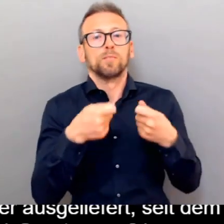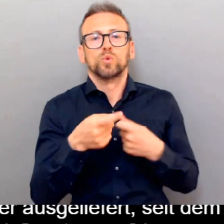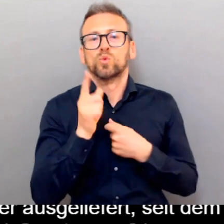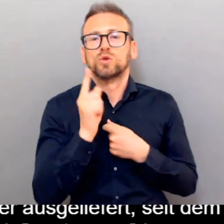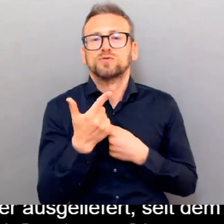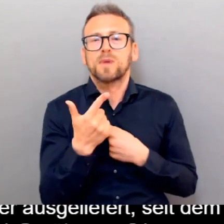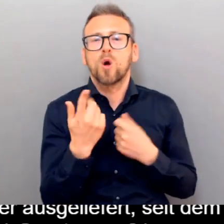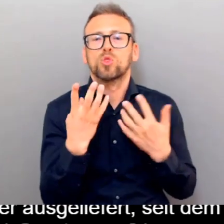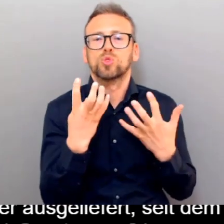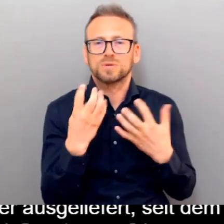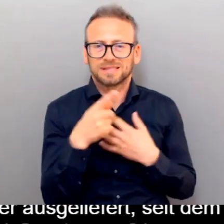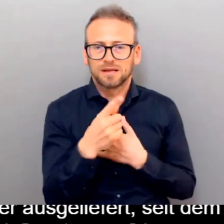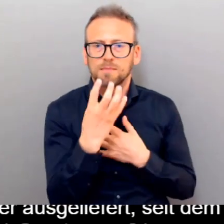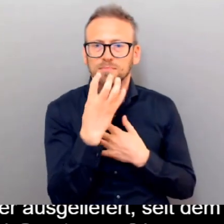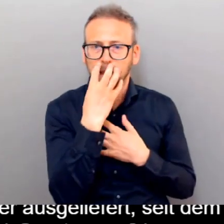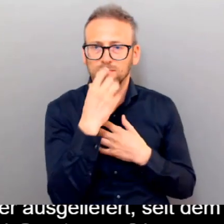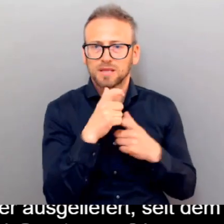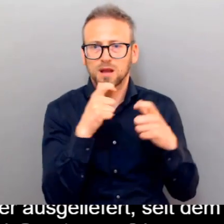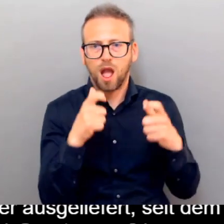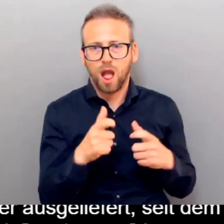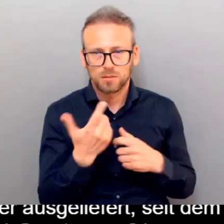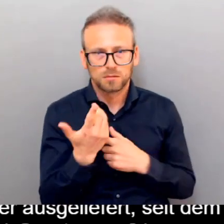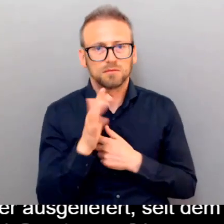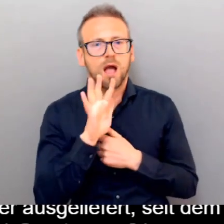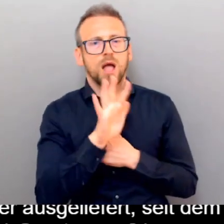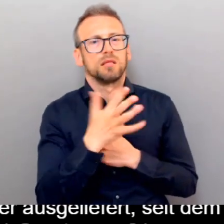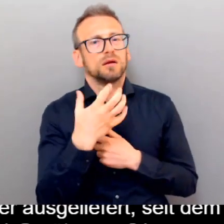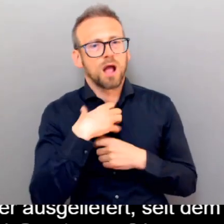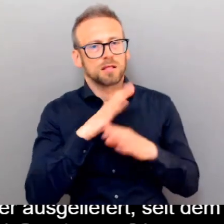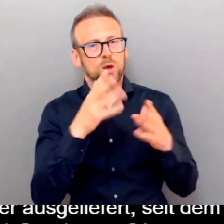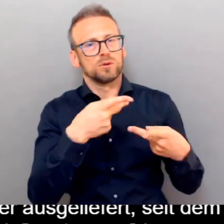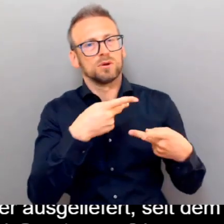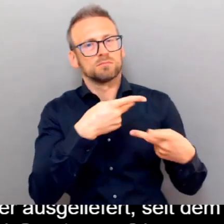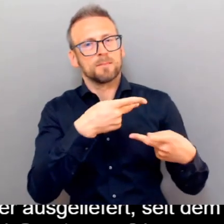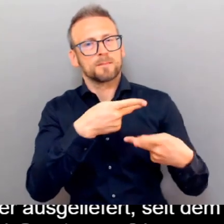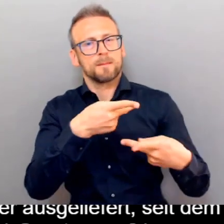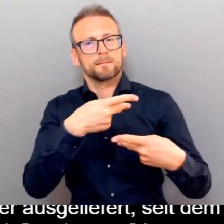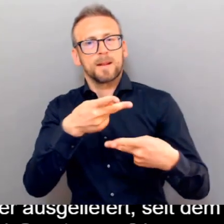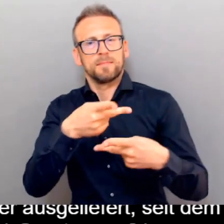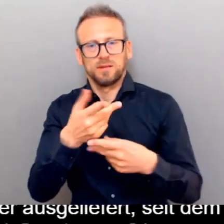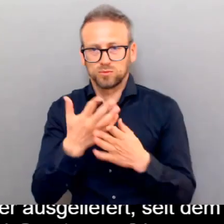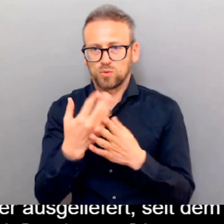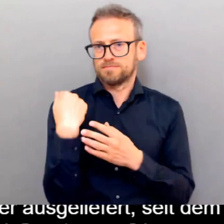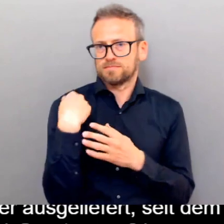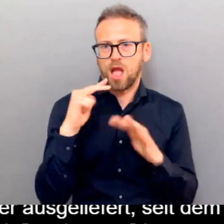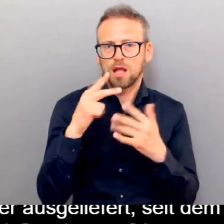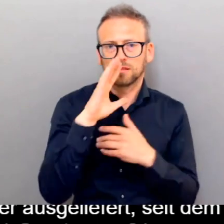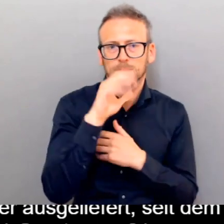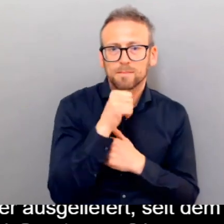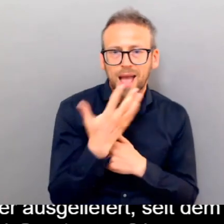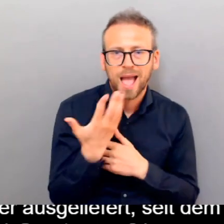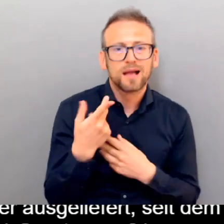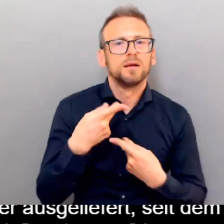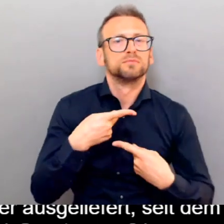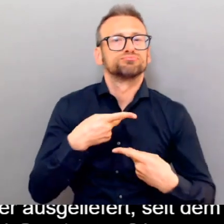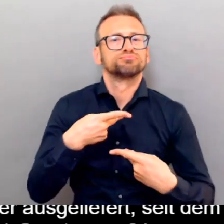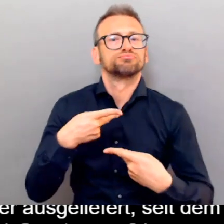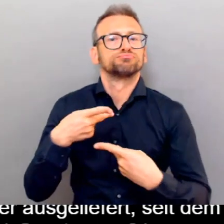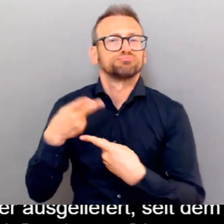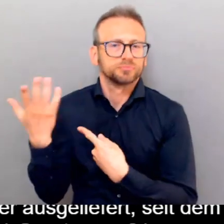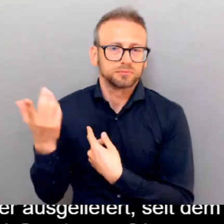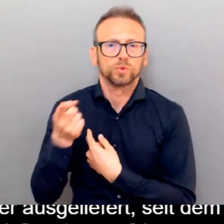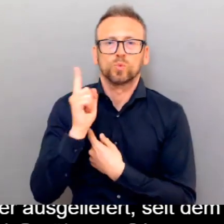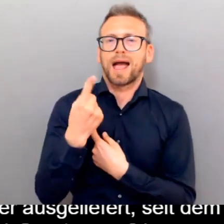sukzessive. Das zieht sich natürlich über die nächsten Monate, bis dann wirklich alle Lieferungen da sind. Und das eine oder andere Gerät